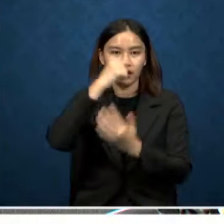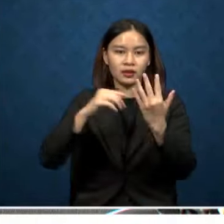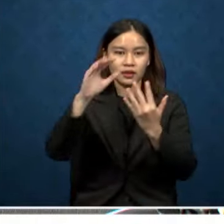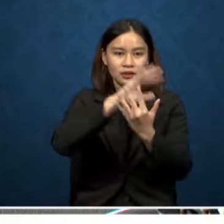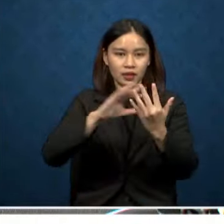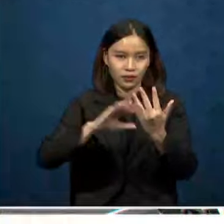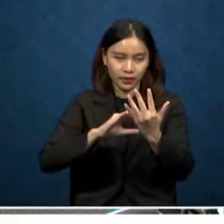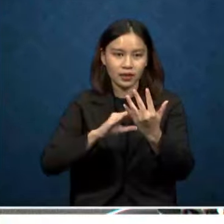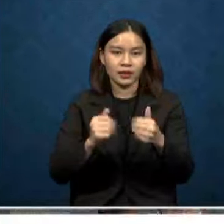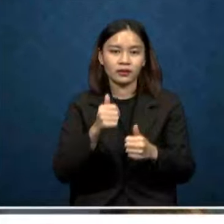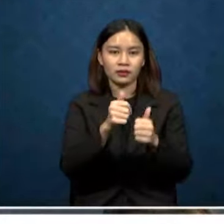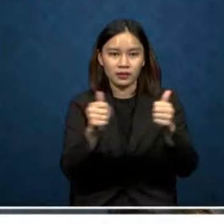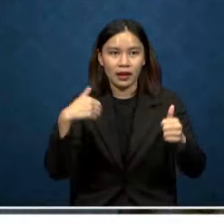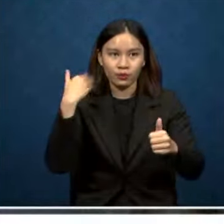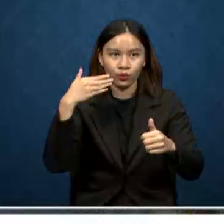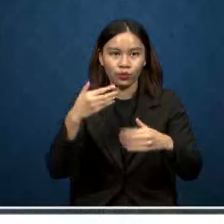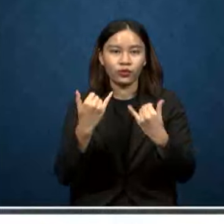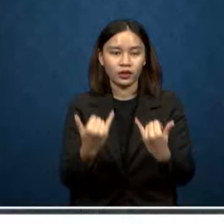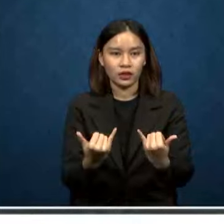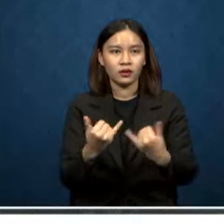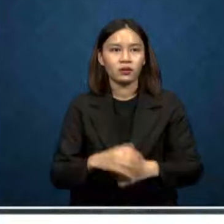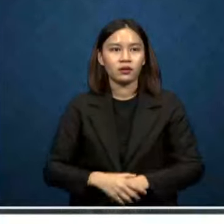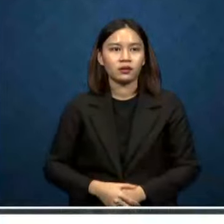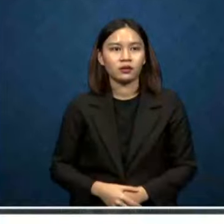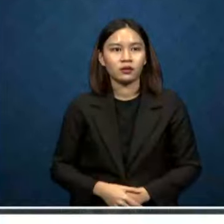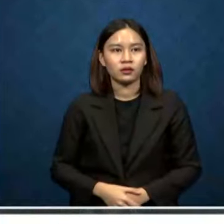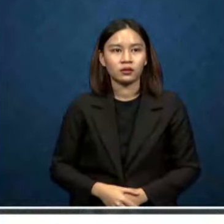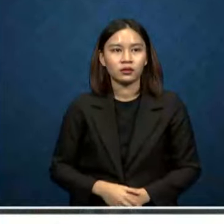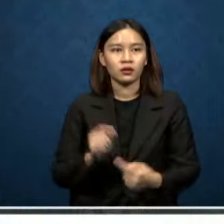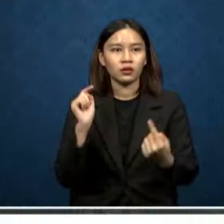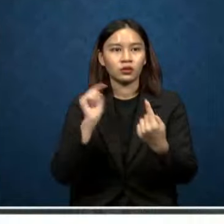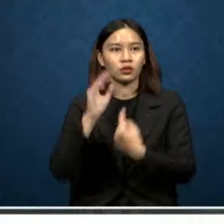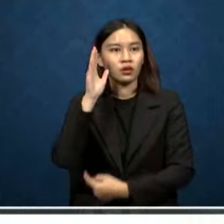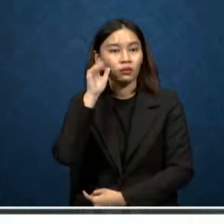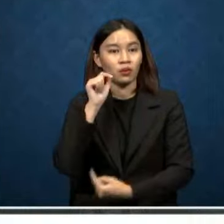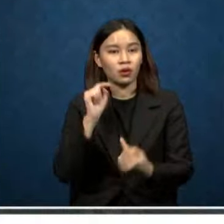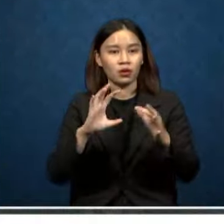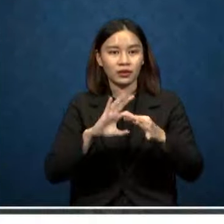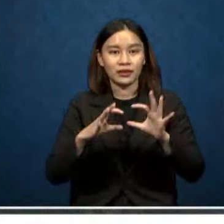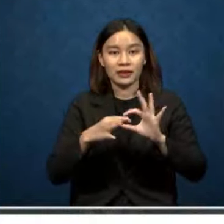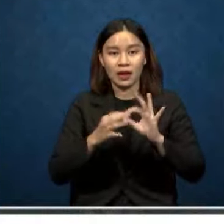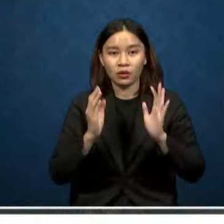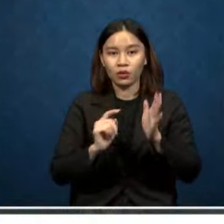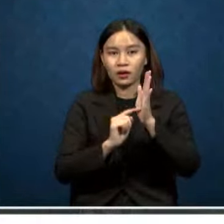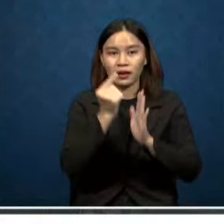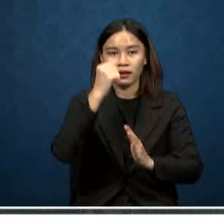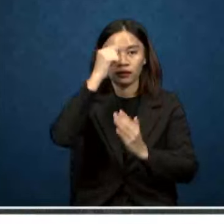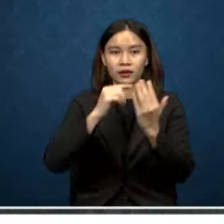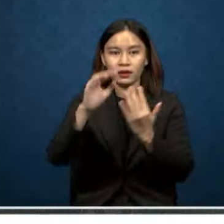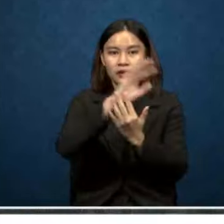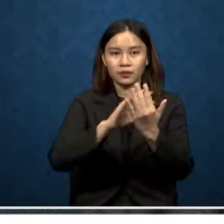ได้รับจนถึงทุกวันนี้นะครับบิดาแห่งการพักศึกษาท่านแรกของประเทศ